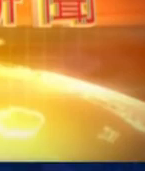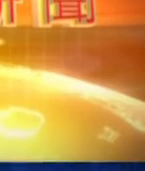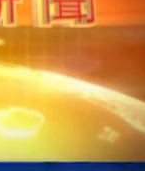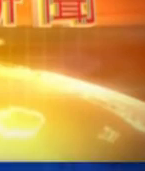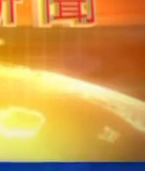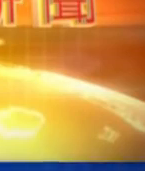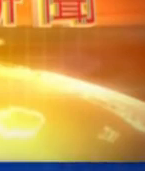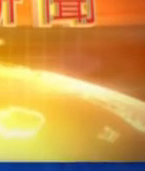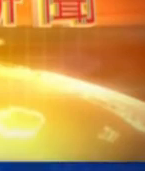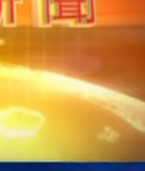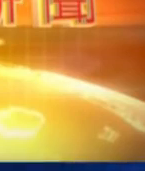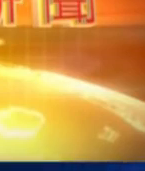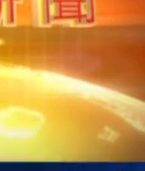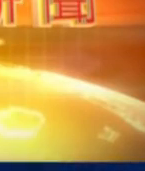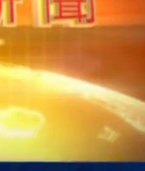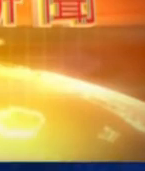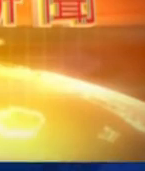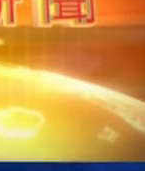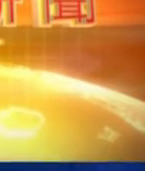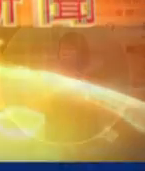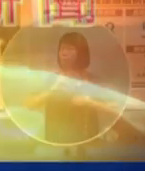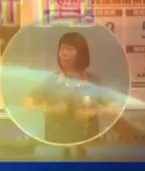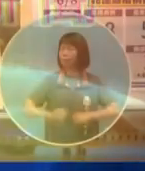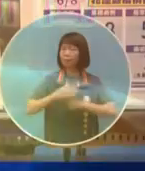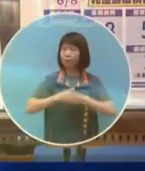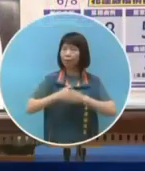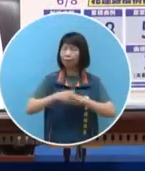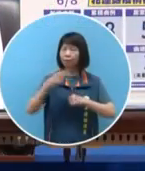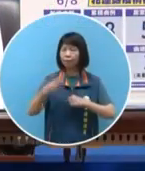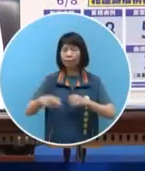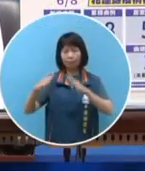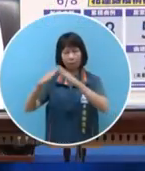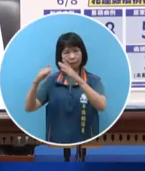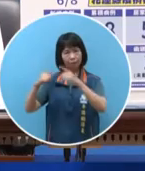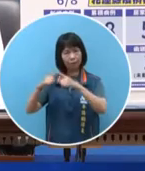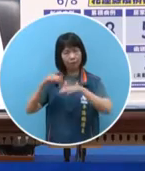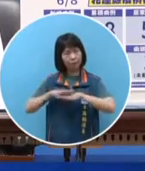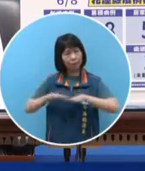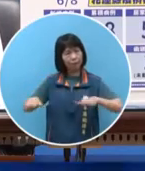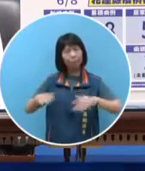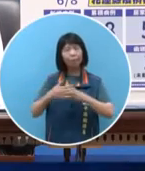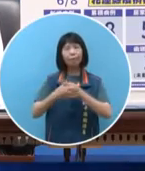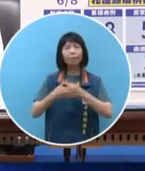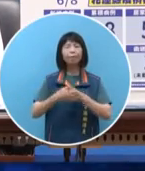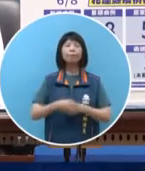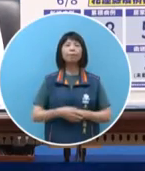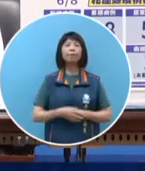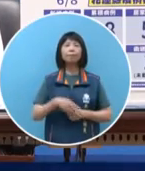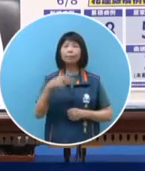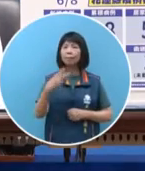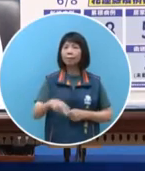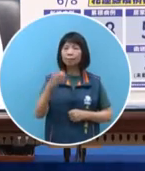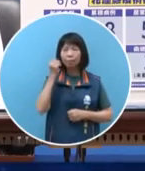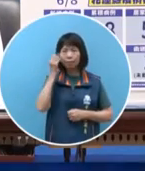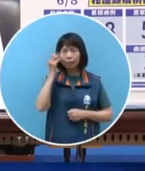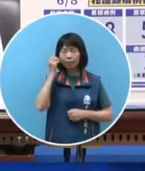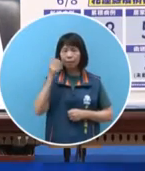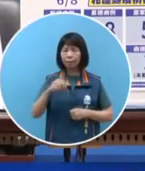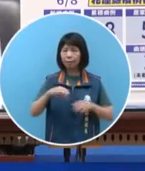大家好，欢迎收看6月8号的大花莲地方新闻。疫情指挥中心今天下午2点公布了国内新